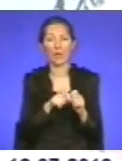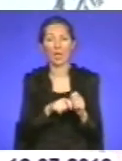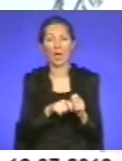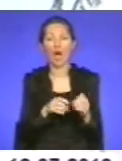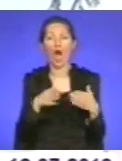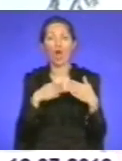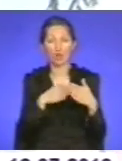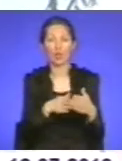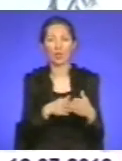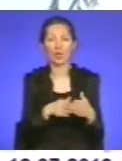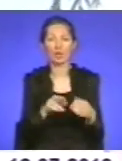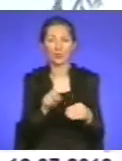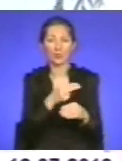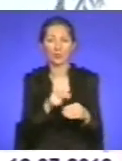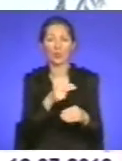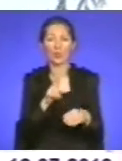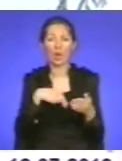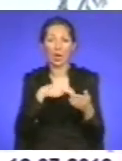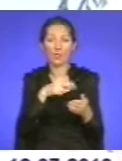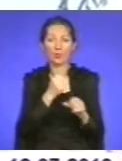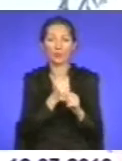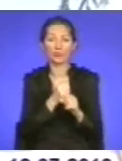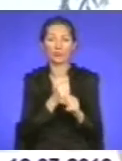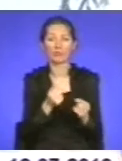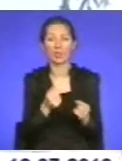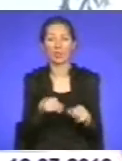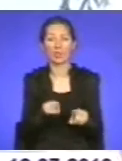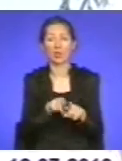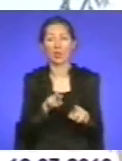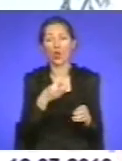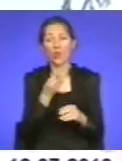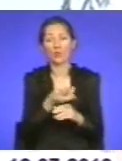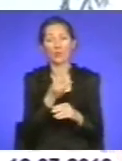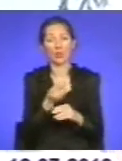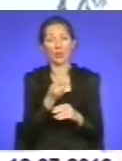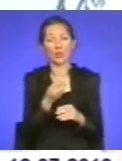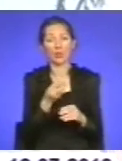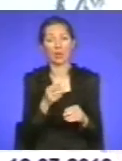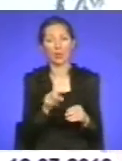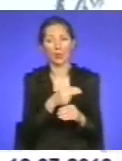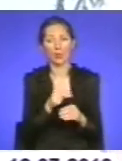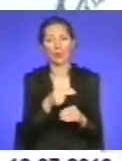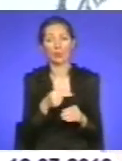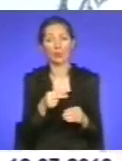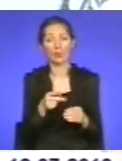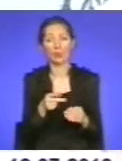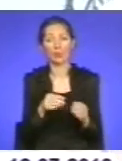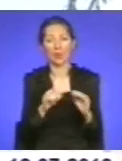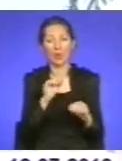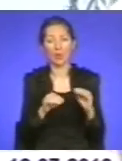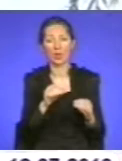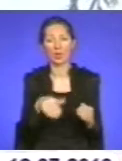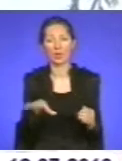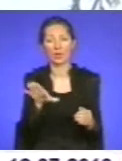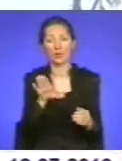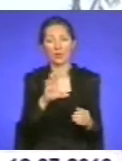човни латаємо, красимо, робимо ремонт, так як двигунів, так і всього. Це все власними коштами, так? І це все